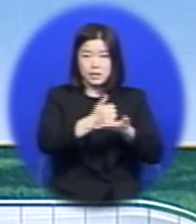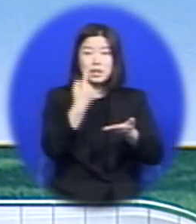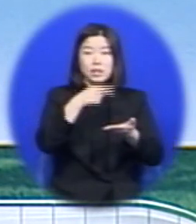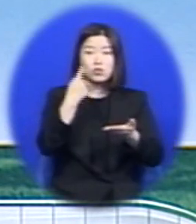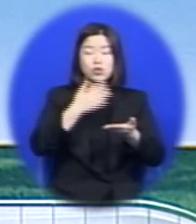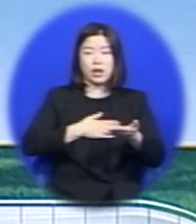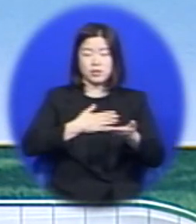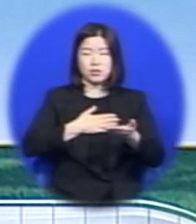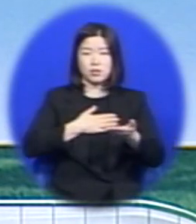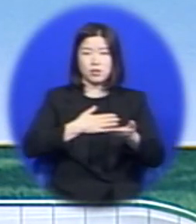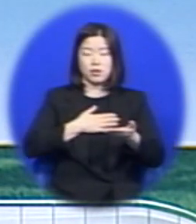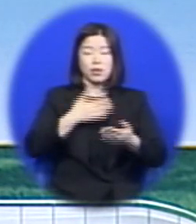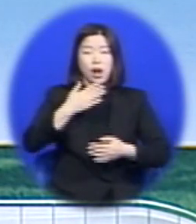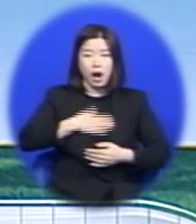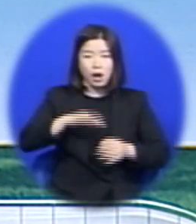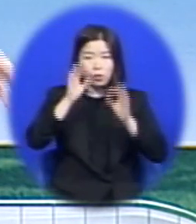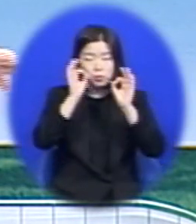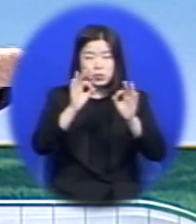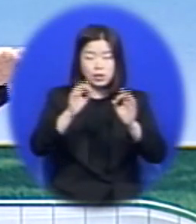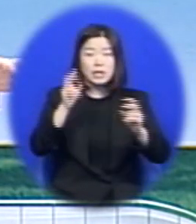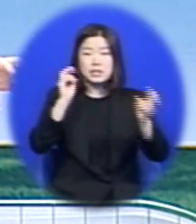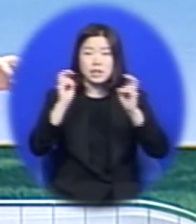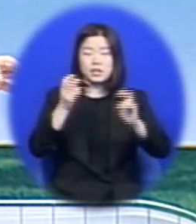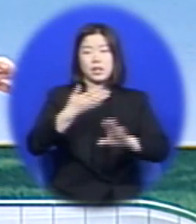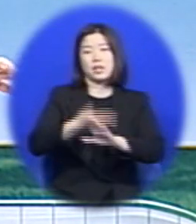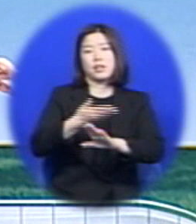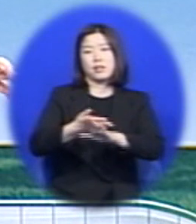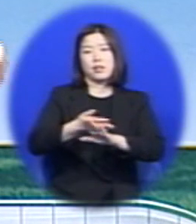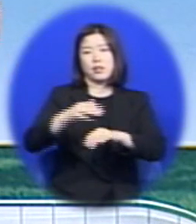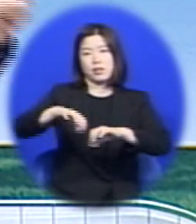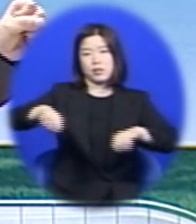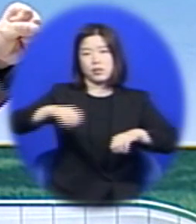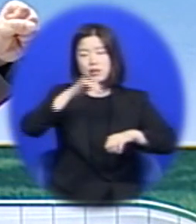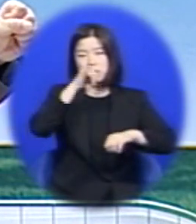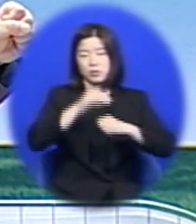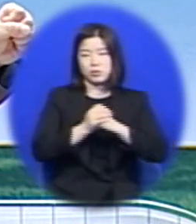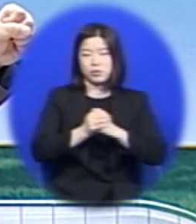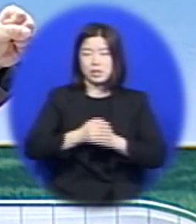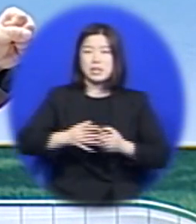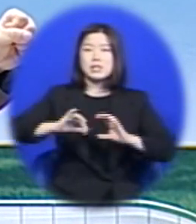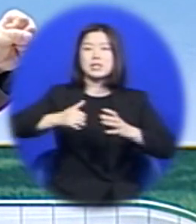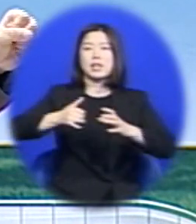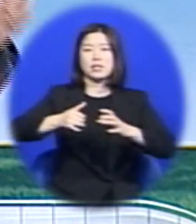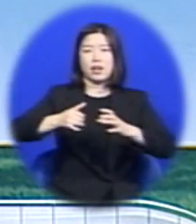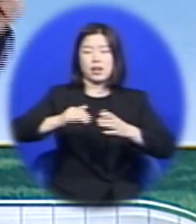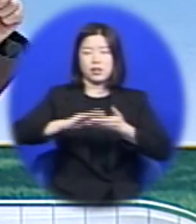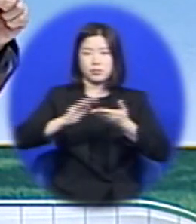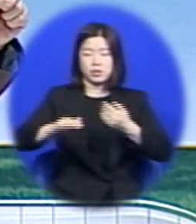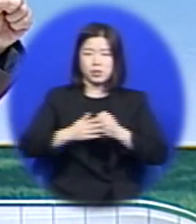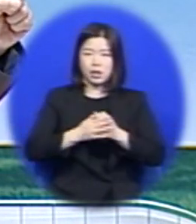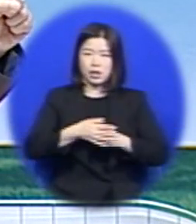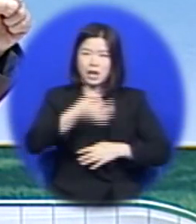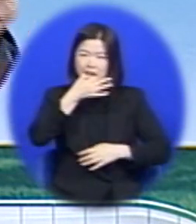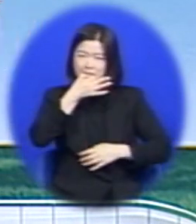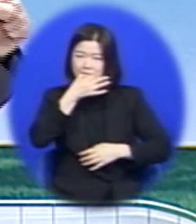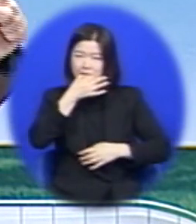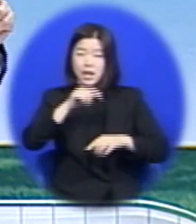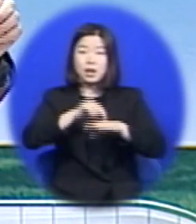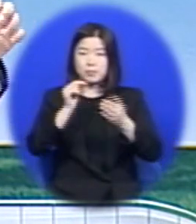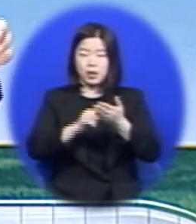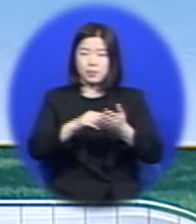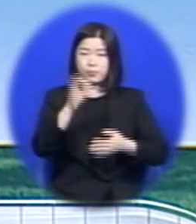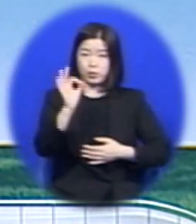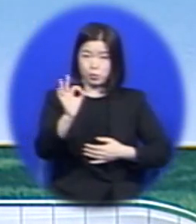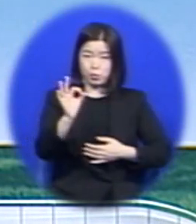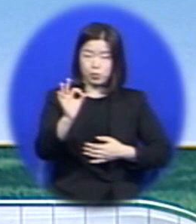알았는데 알고 보니까 이 회사의 사장이 따로 있었어요. 세상입니다. 탐심, 돈이